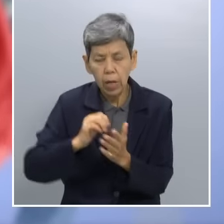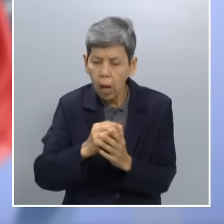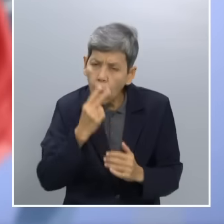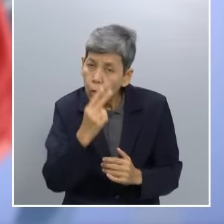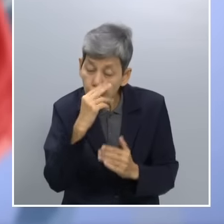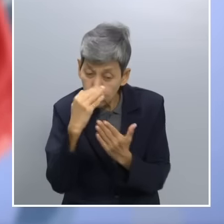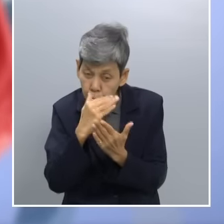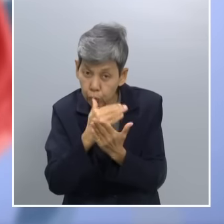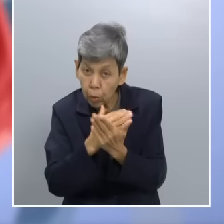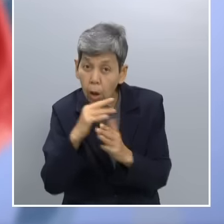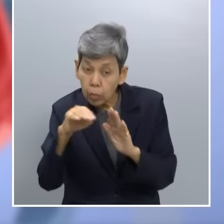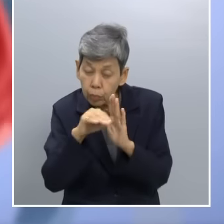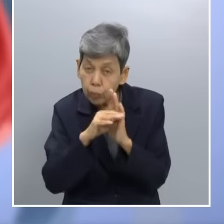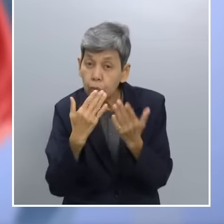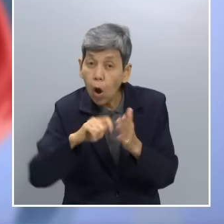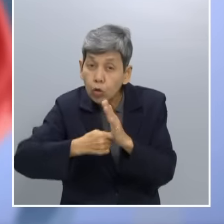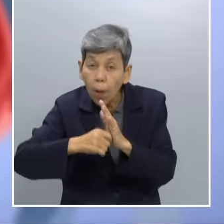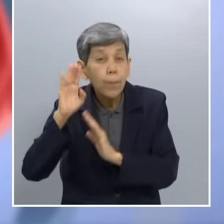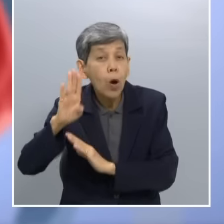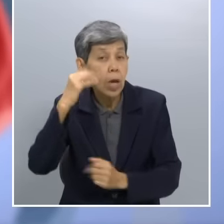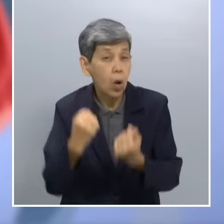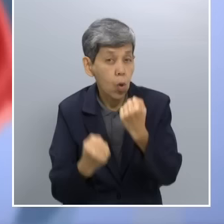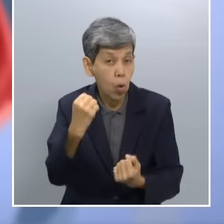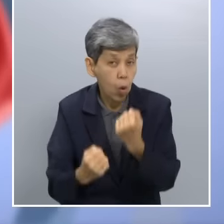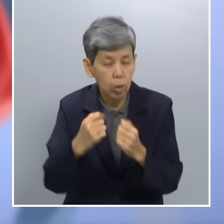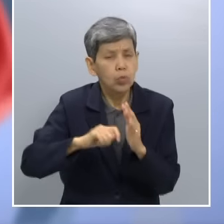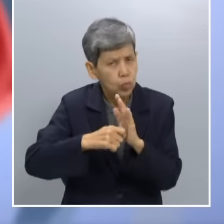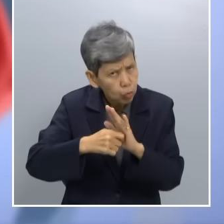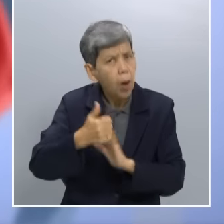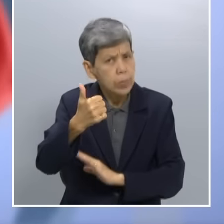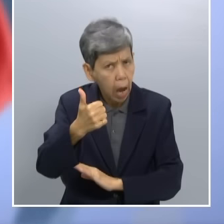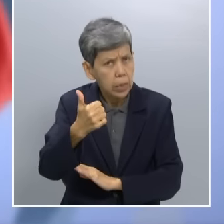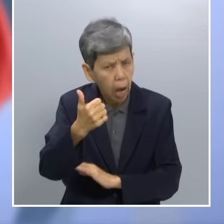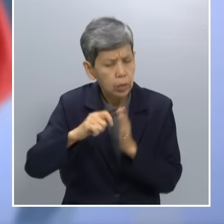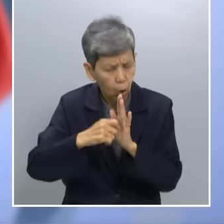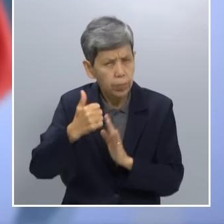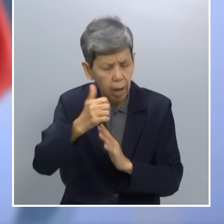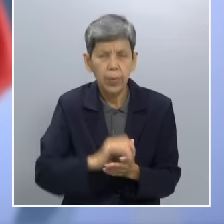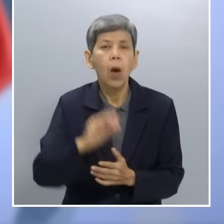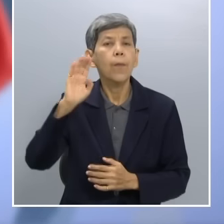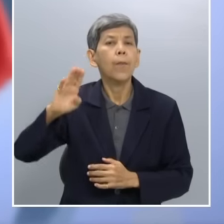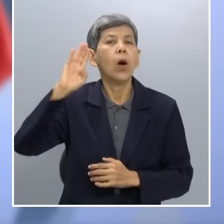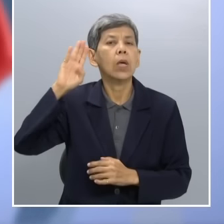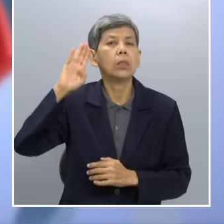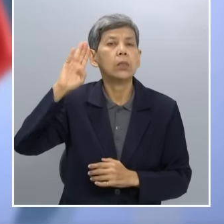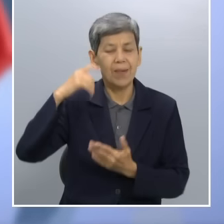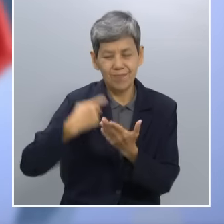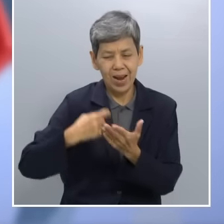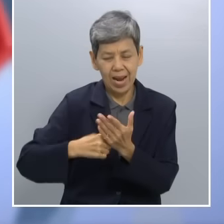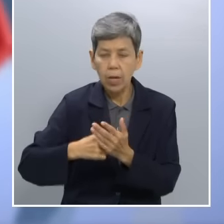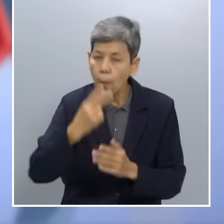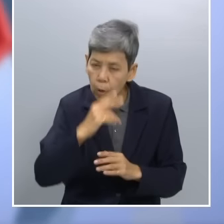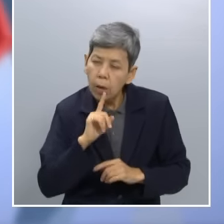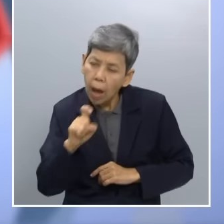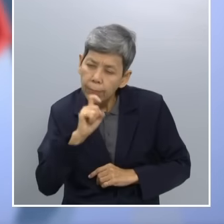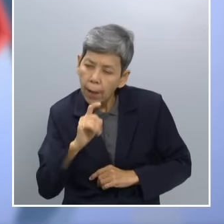ที่ทางฝั่งของบริษัทรถแล้วซ่อมได้อืทางบริษัทประกันเนี่ยบอกว่าไปเช็คที่บริษัท